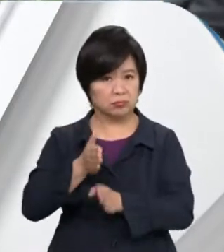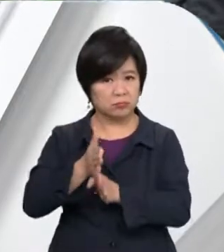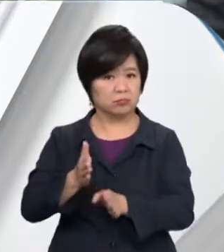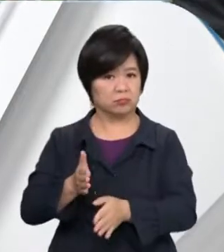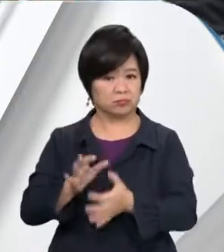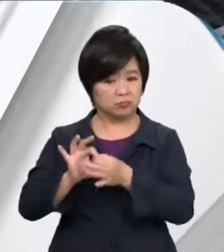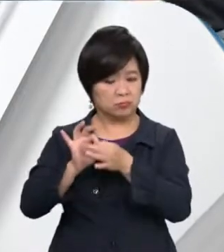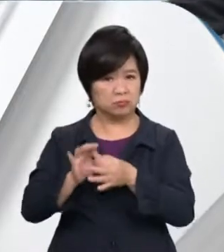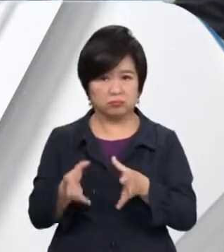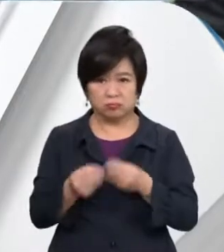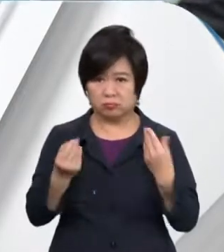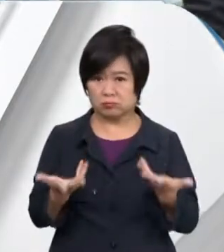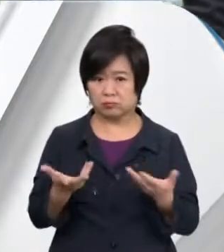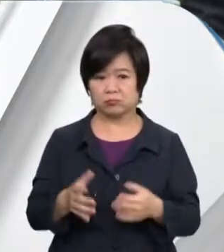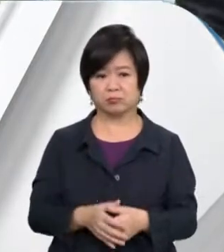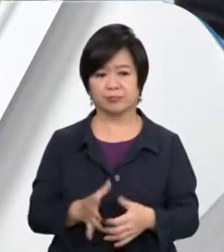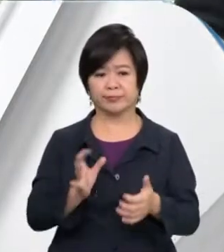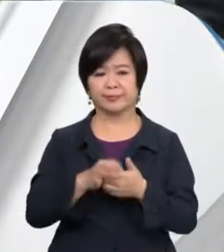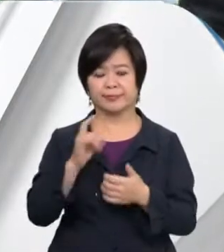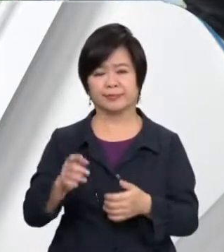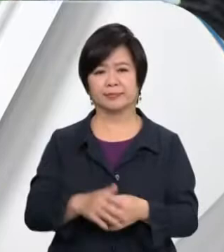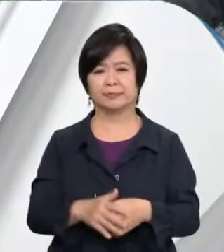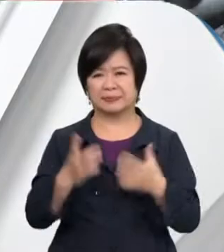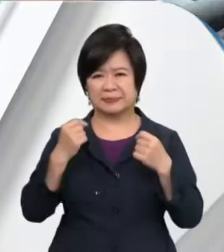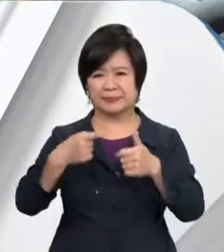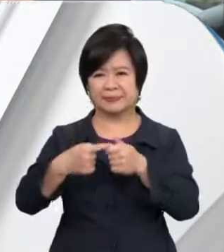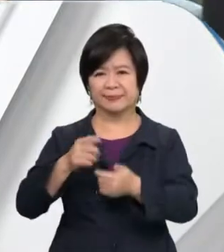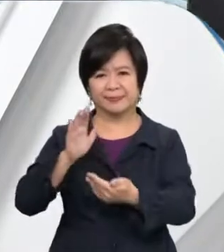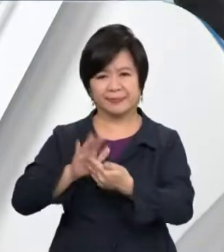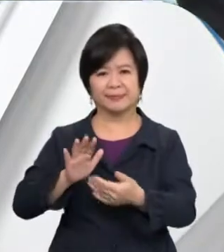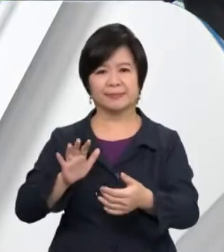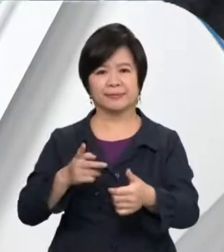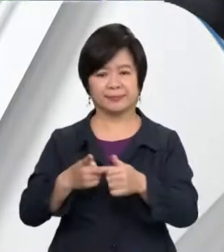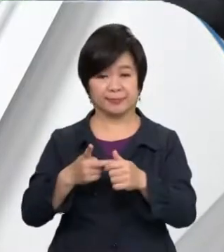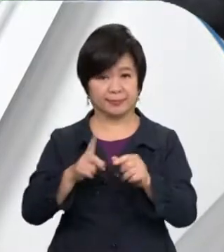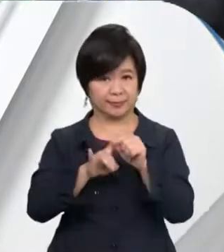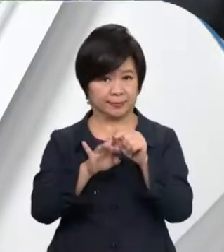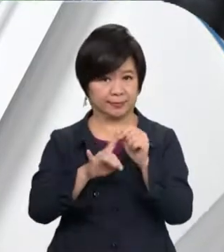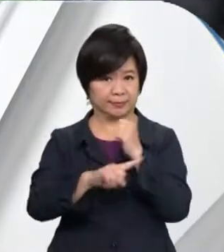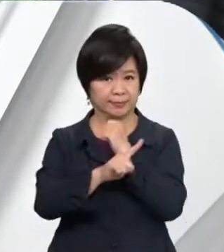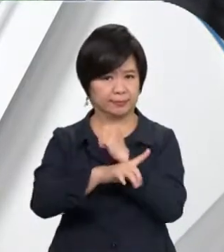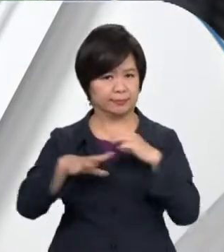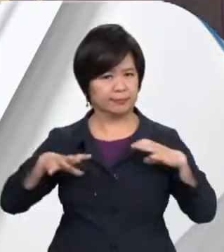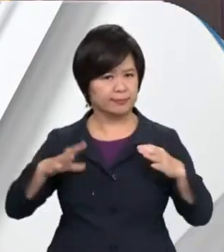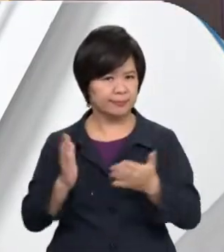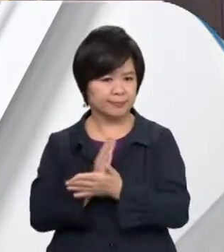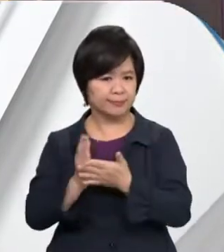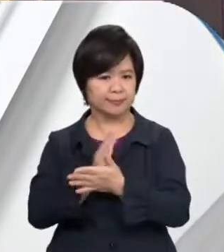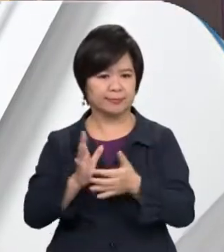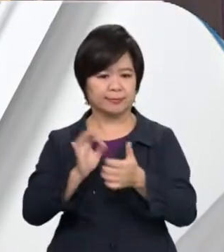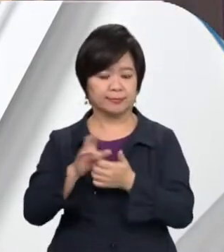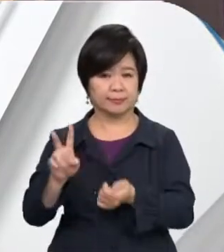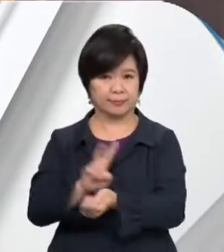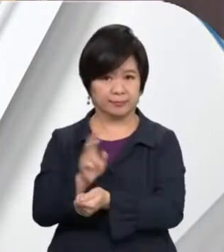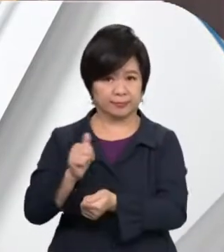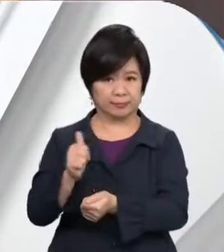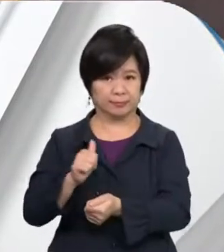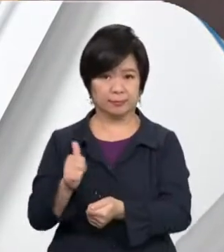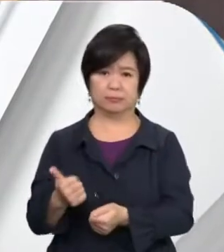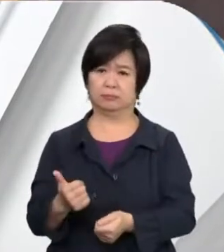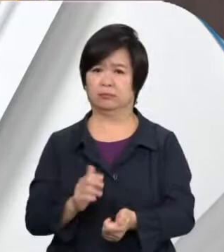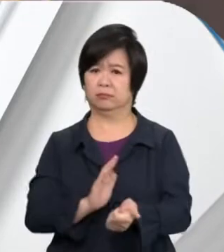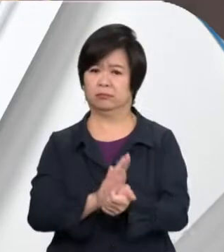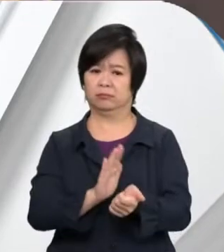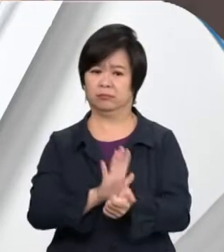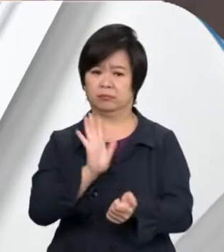美丽体验一时没时间，不费东西无效的告诉，不过台中高分院的法官三言伟，本人讲系推举买配位乡里面总